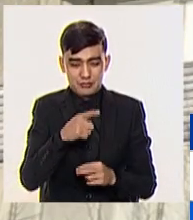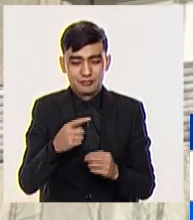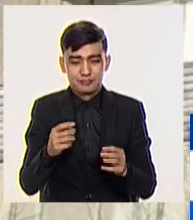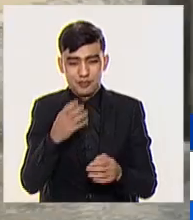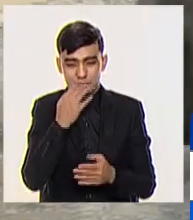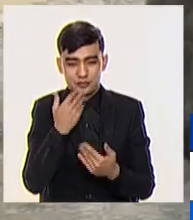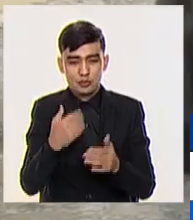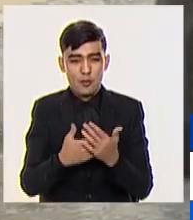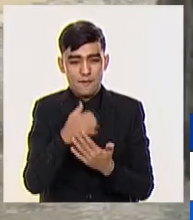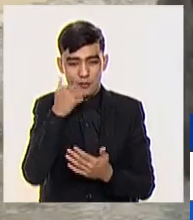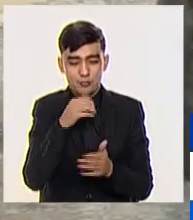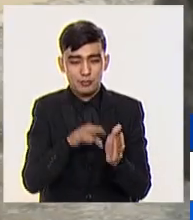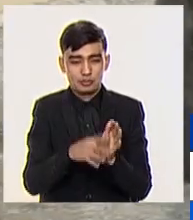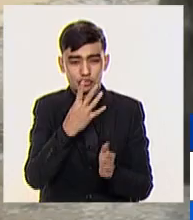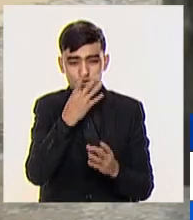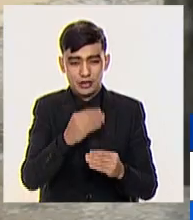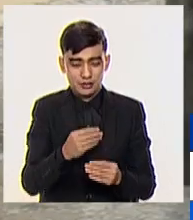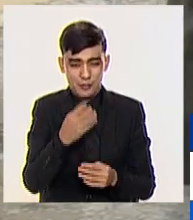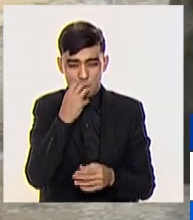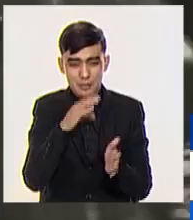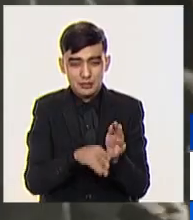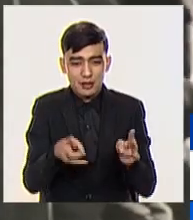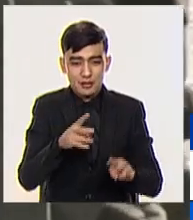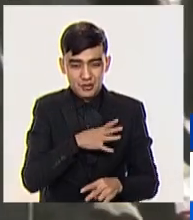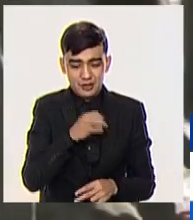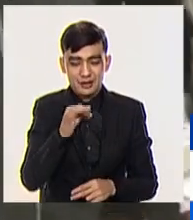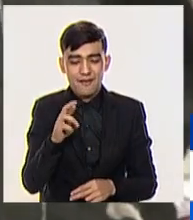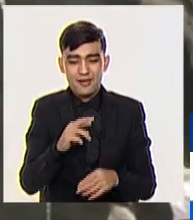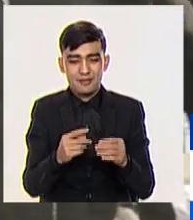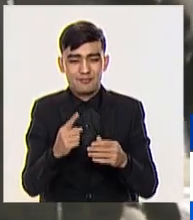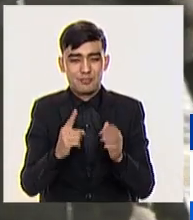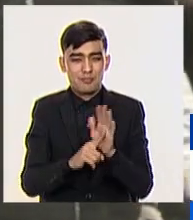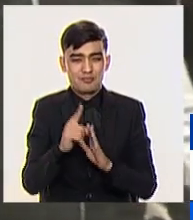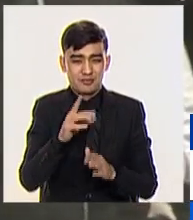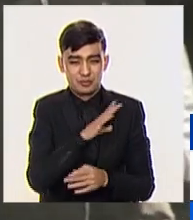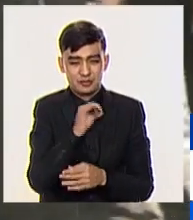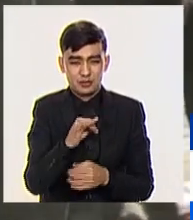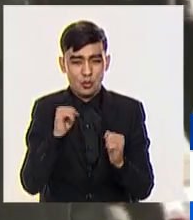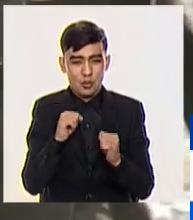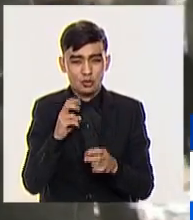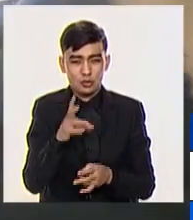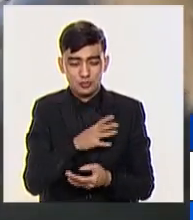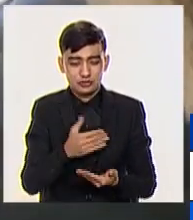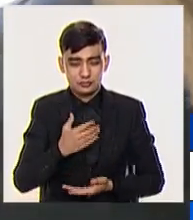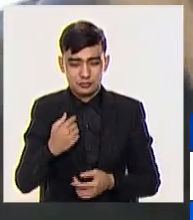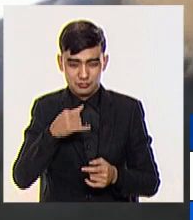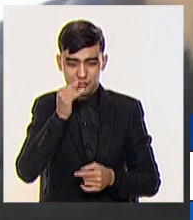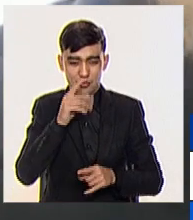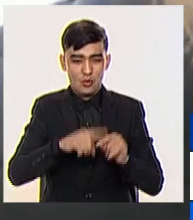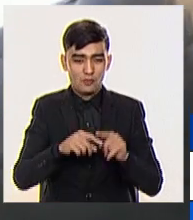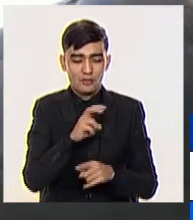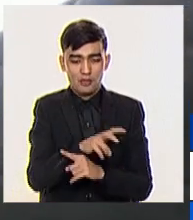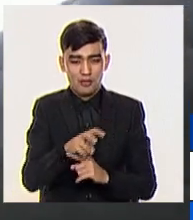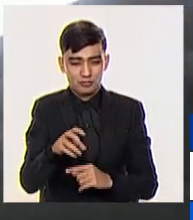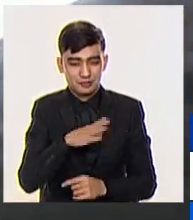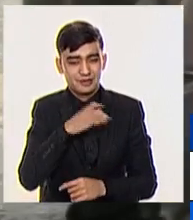алдында 4 күн мүлдем жылусыз қалған еді. Ал қаңтардың алғашқы күндеріндегі аязда тұрғындар туыстарын паналап кетіпті. Айтуларынша